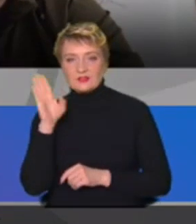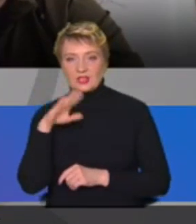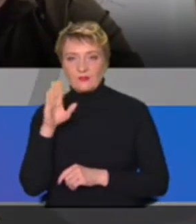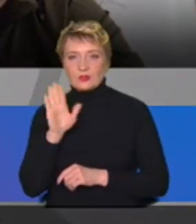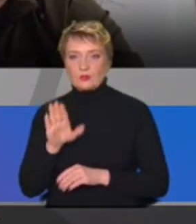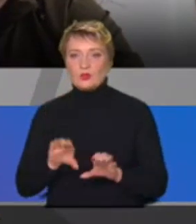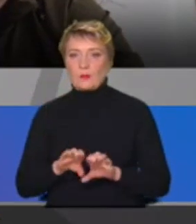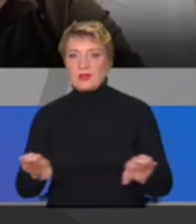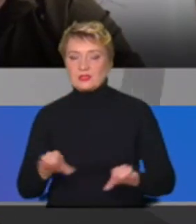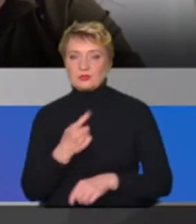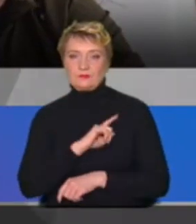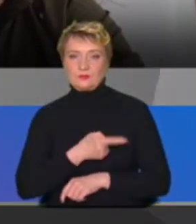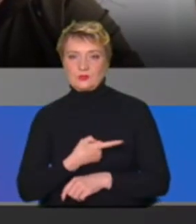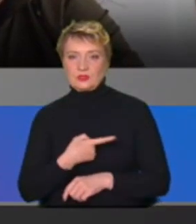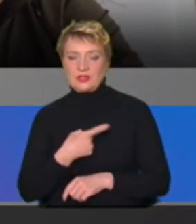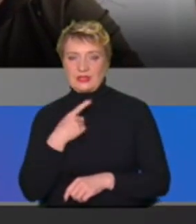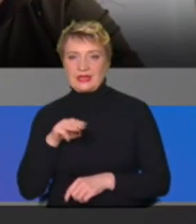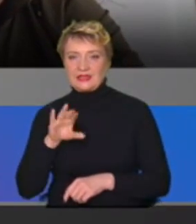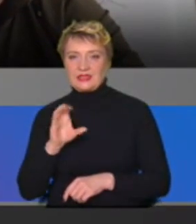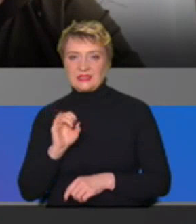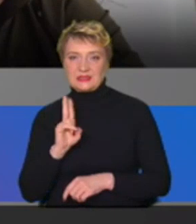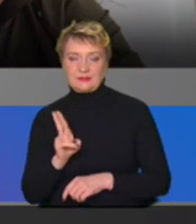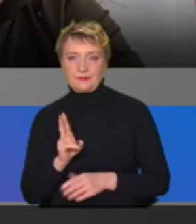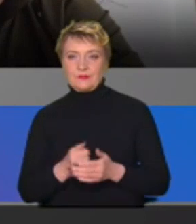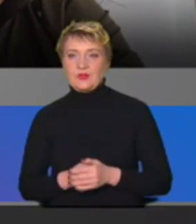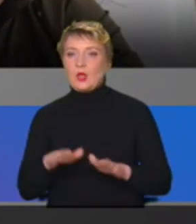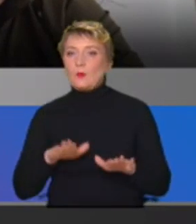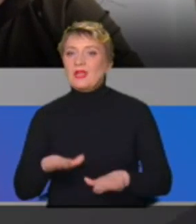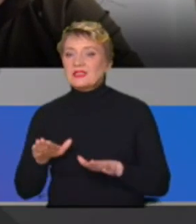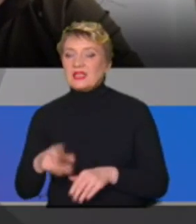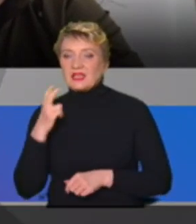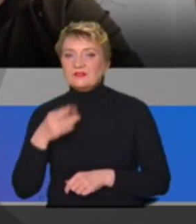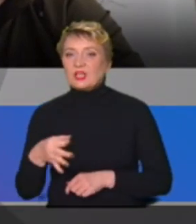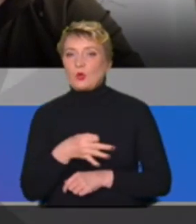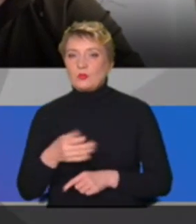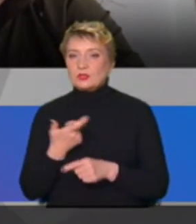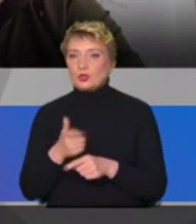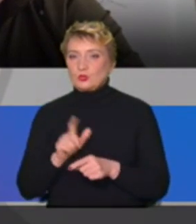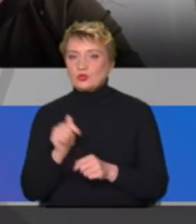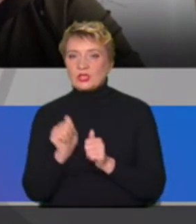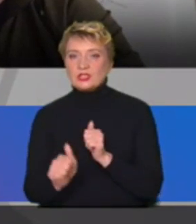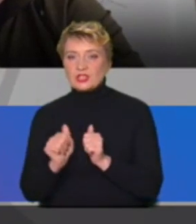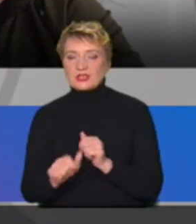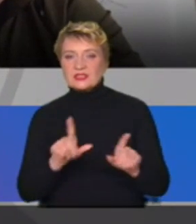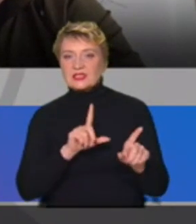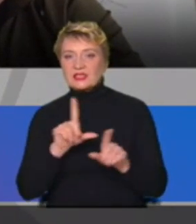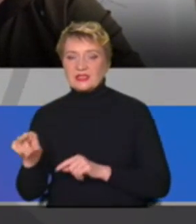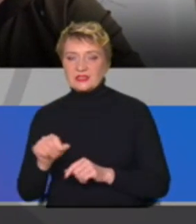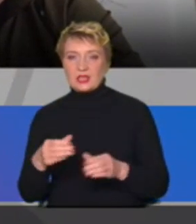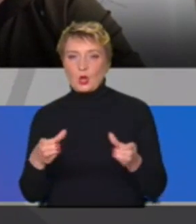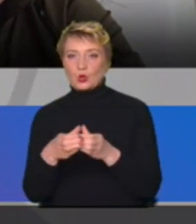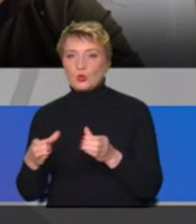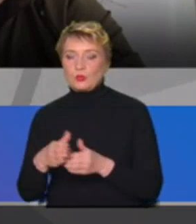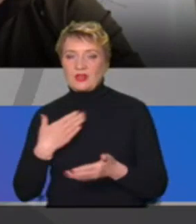мережі дуже потужний тиск. Знаємо, що у міста Київської області дуже часто їздили групи волонтерів для того,